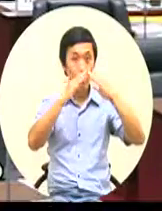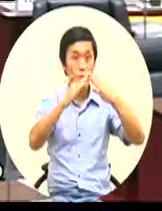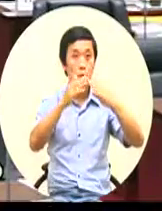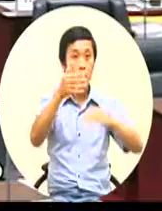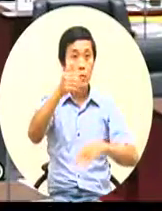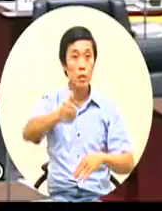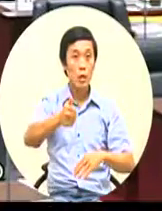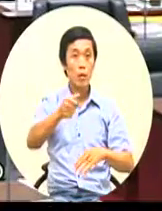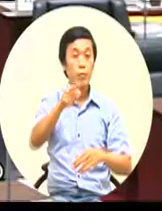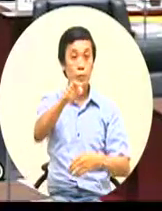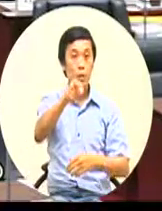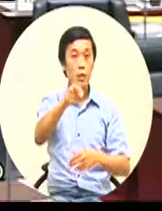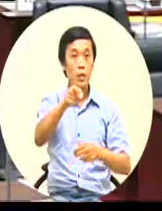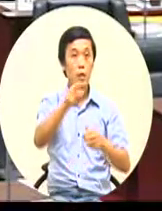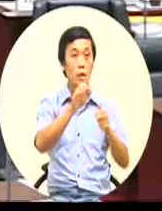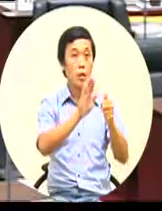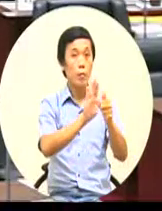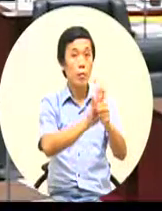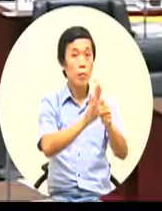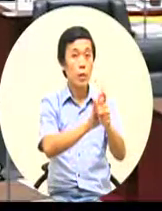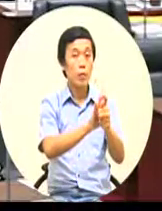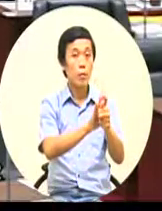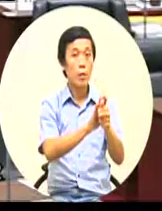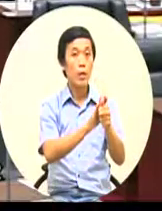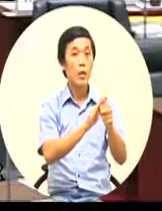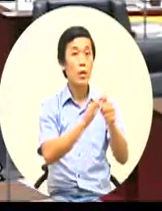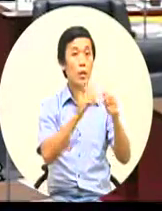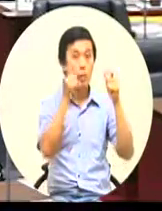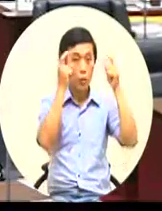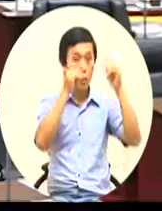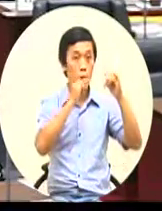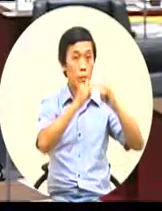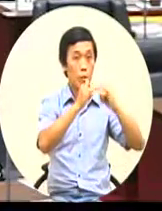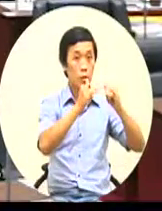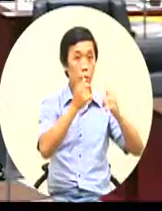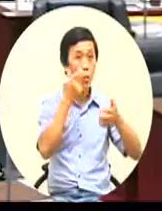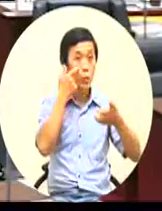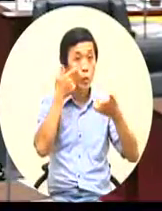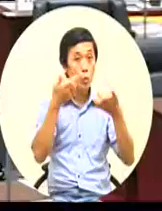高雄的人权敢有较重视？